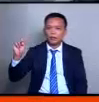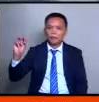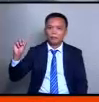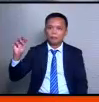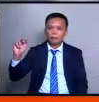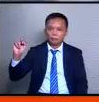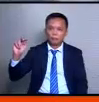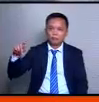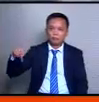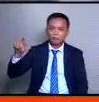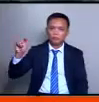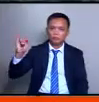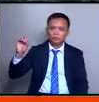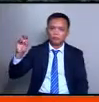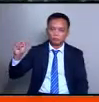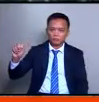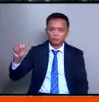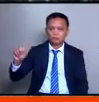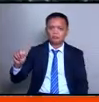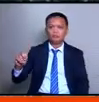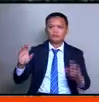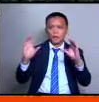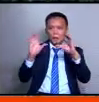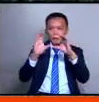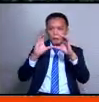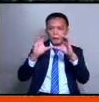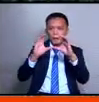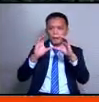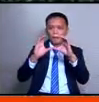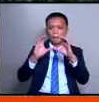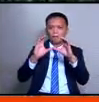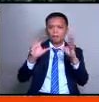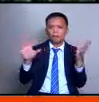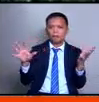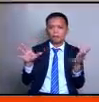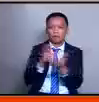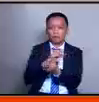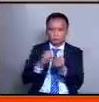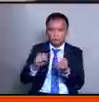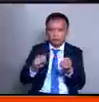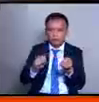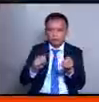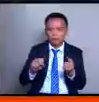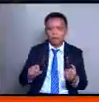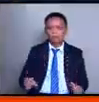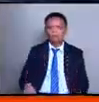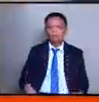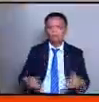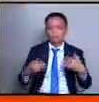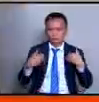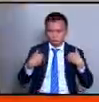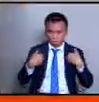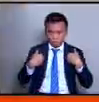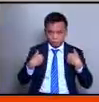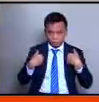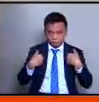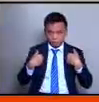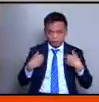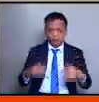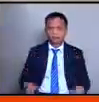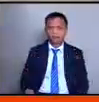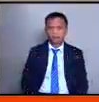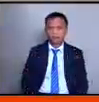yung specifications, and so on, magko-collapse talaga yan. Hindi lang mga gusali, pero pati mga bridges.